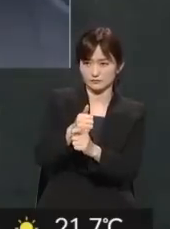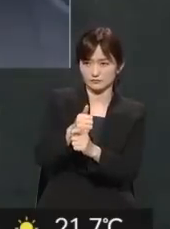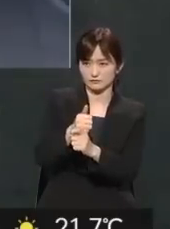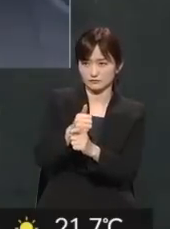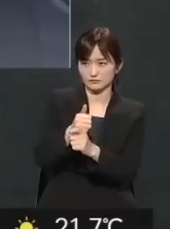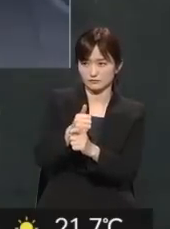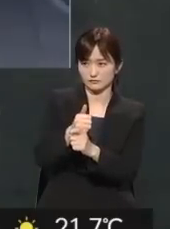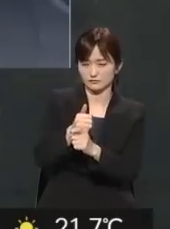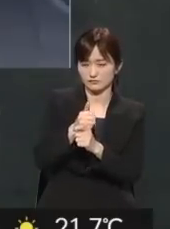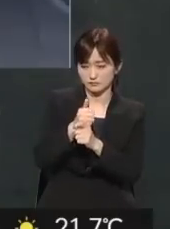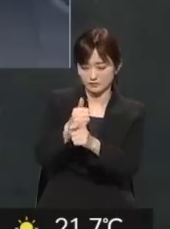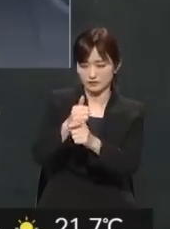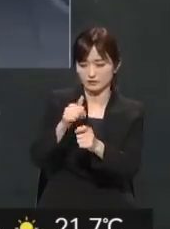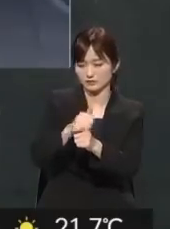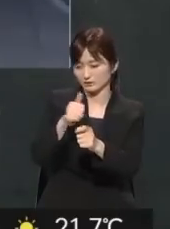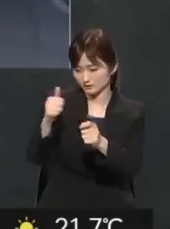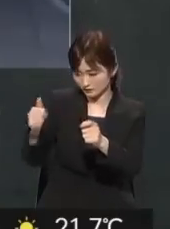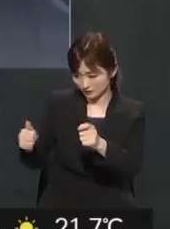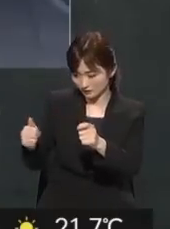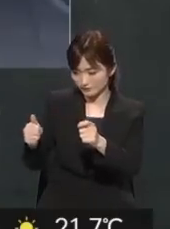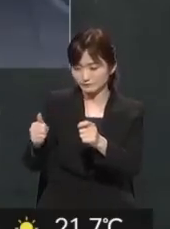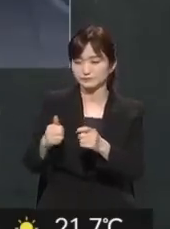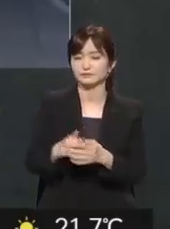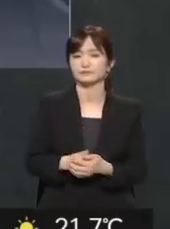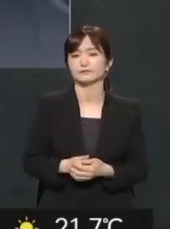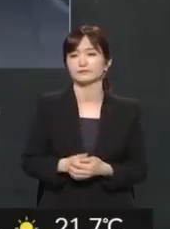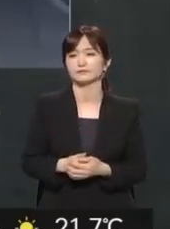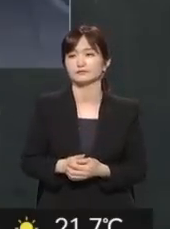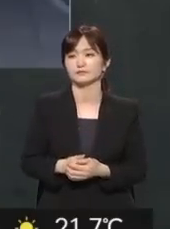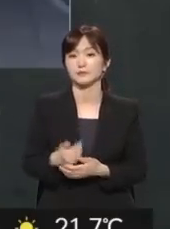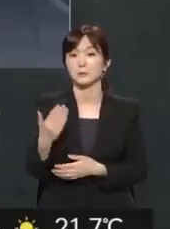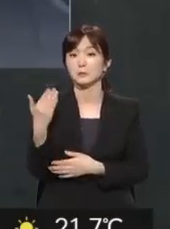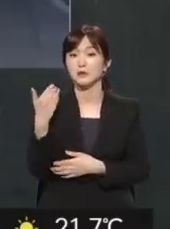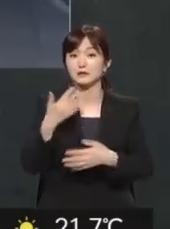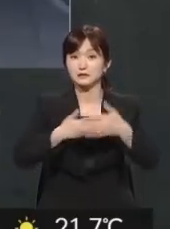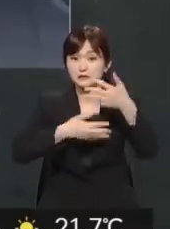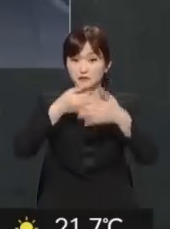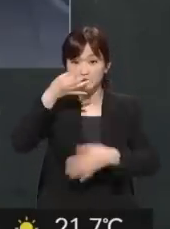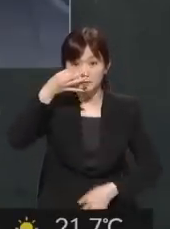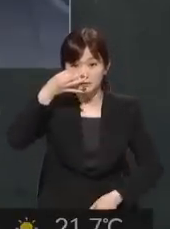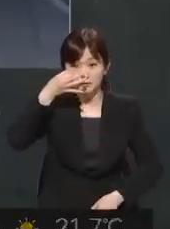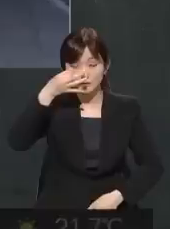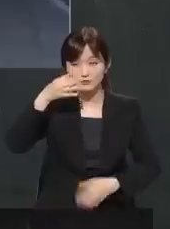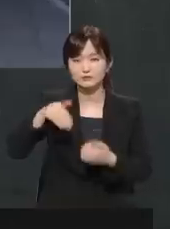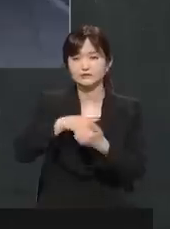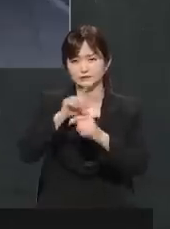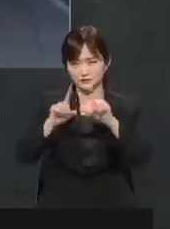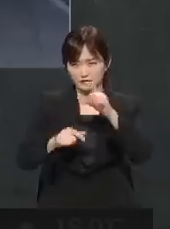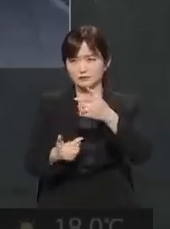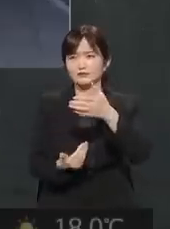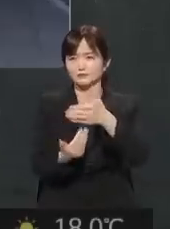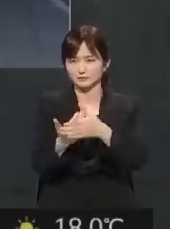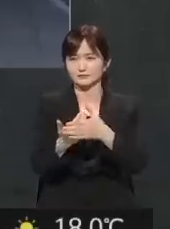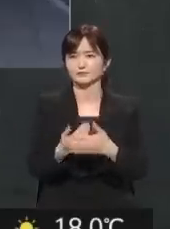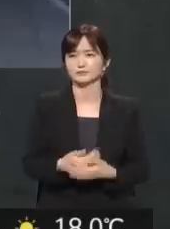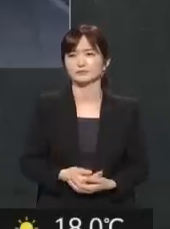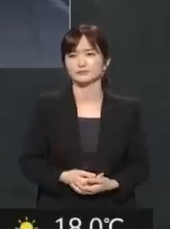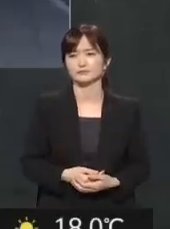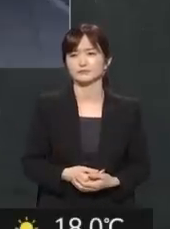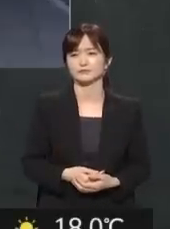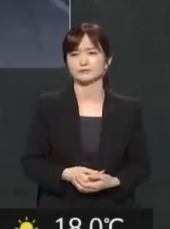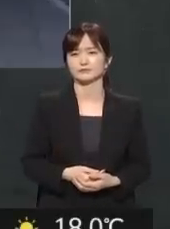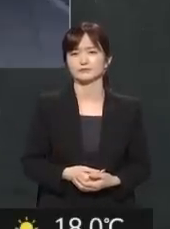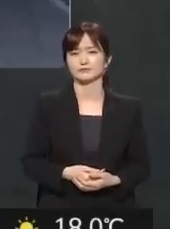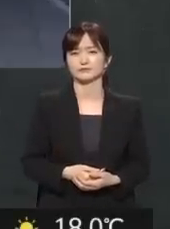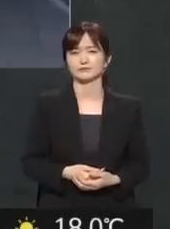200m만 가서 내렸다고 하고요 그렇게 택시에서 내린 뒤에 방금 전에 영상에서 보신 그 상황이 벌어진 겁니다 그러니까